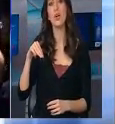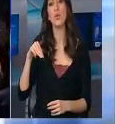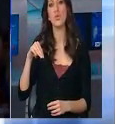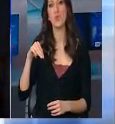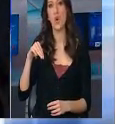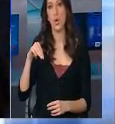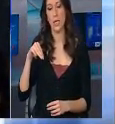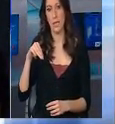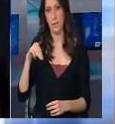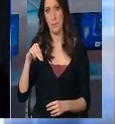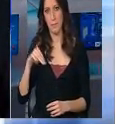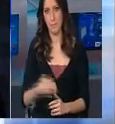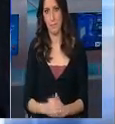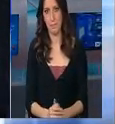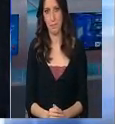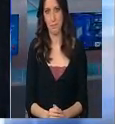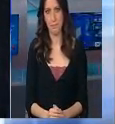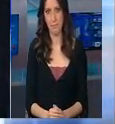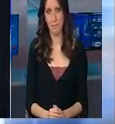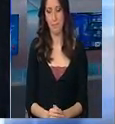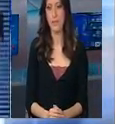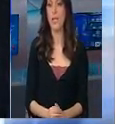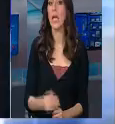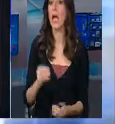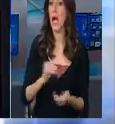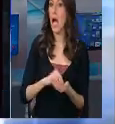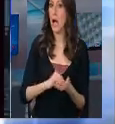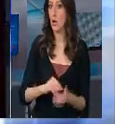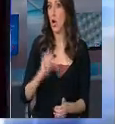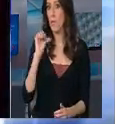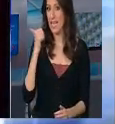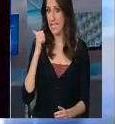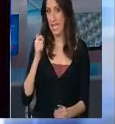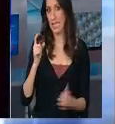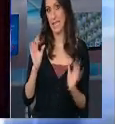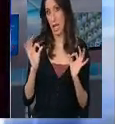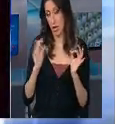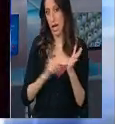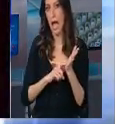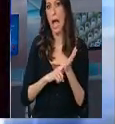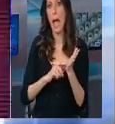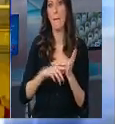πρωθυπουργός της κεντροαριστεράς, Πιέρ Λουίτζι Μπερσάνη. Άφαντος ο ίδιος.